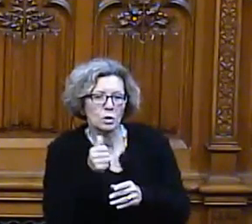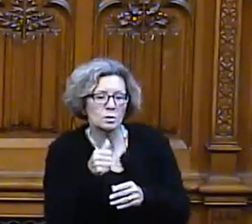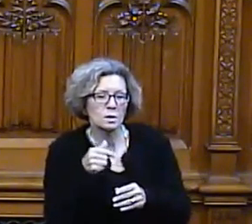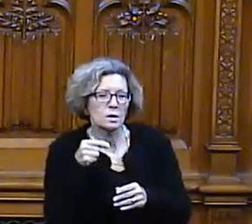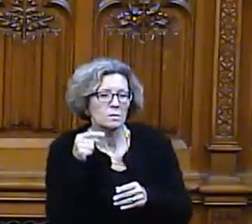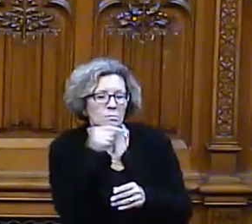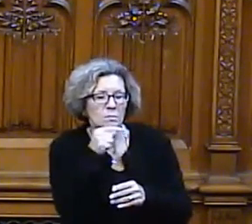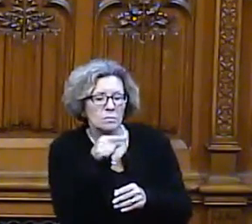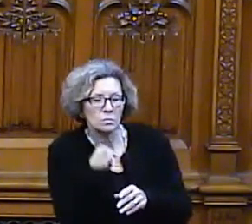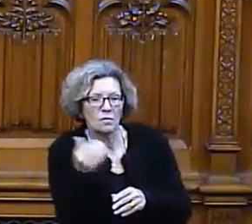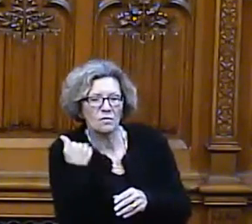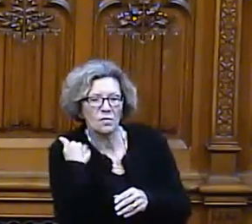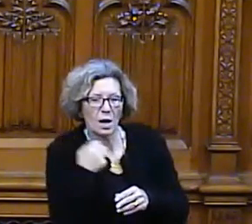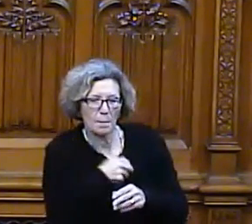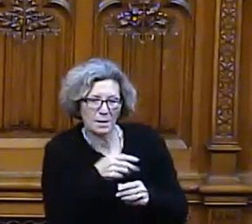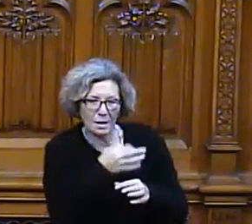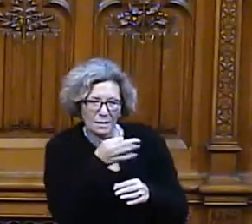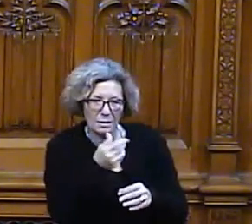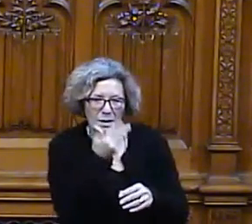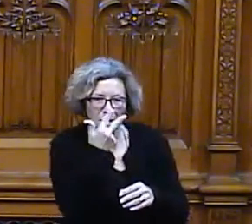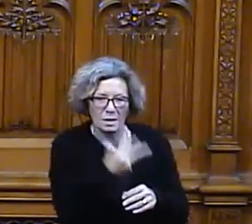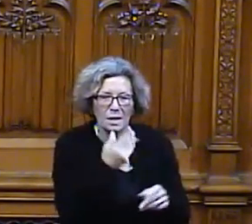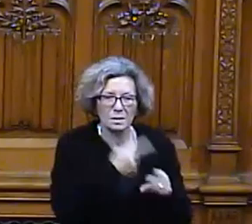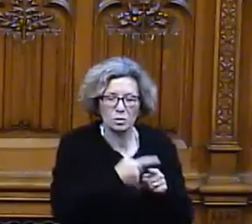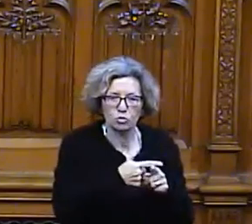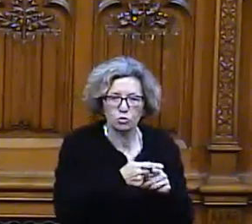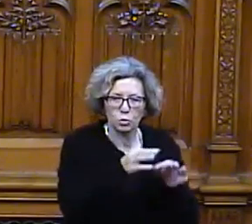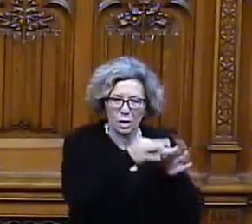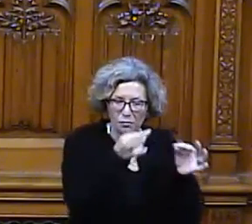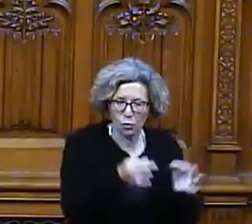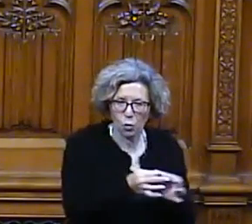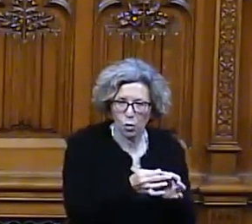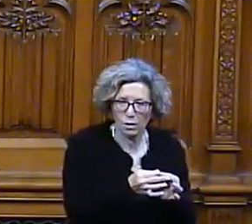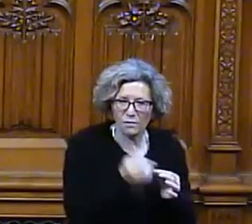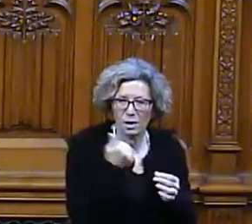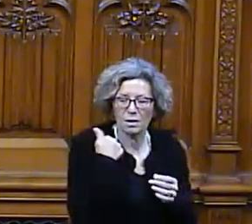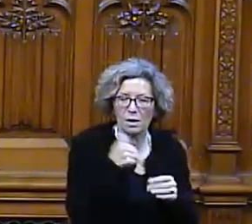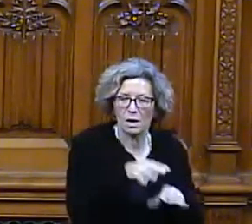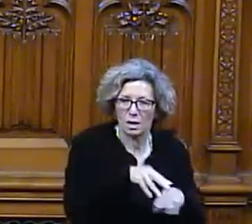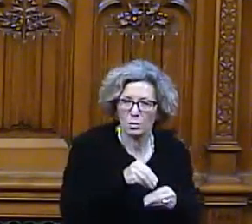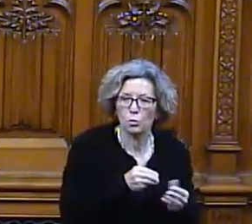einem Parteitag die 30-Stunden-Woche bei einem Antrag sogar angenommen.